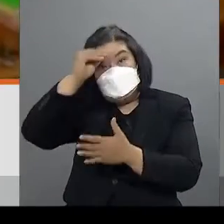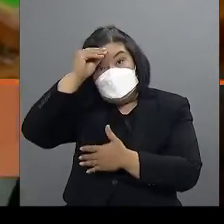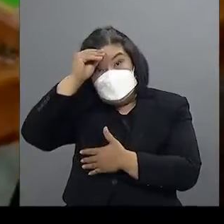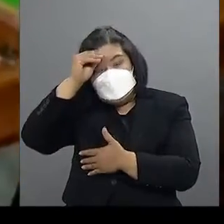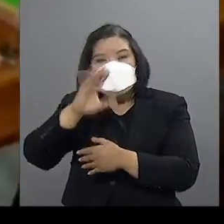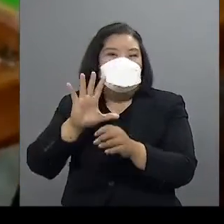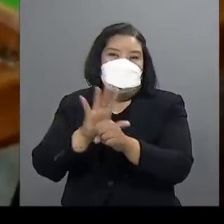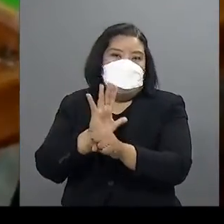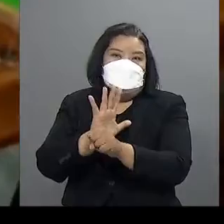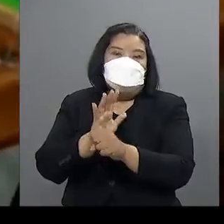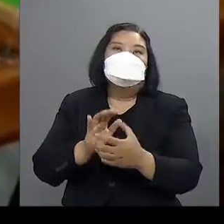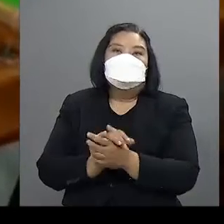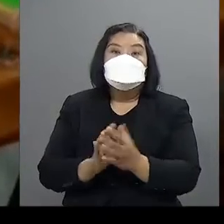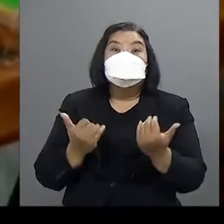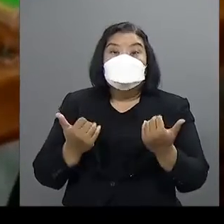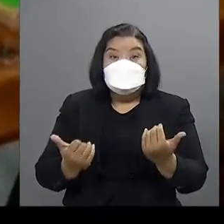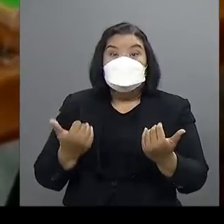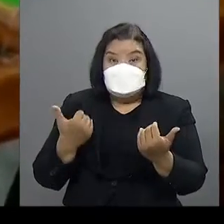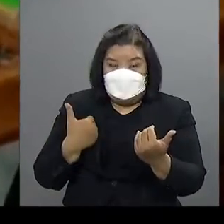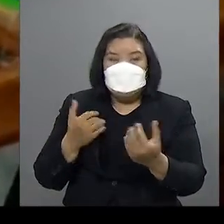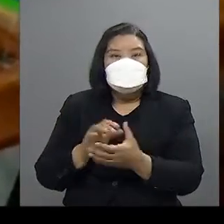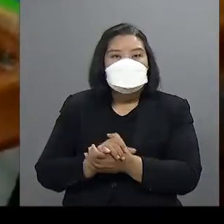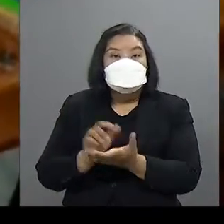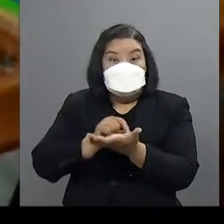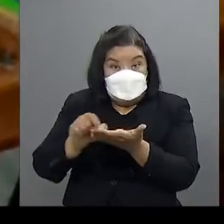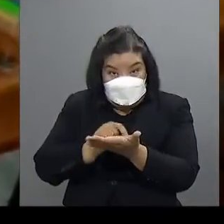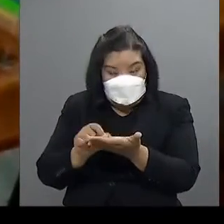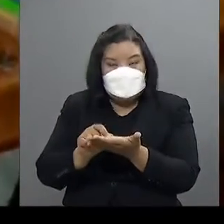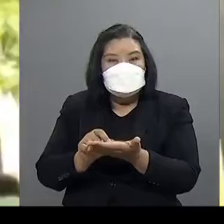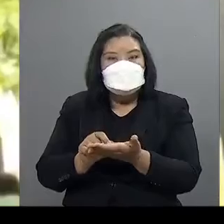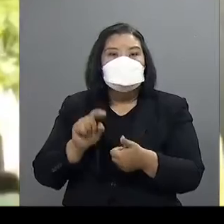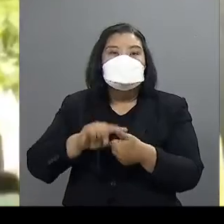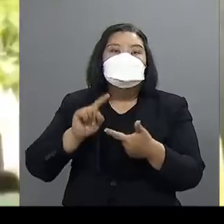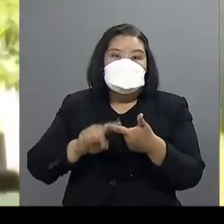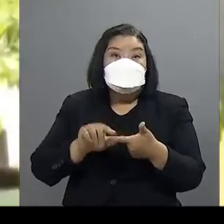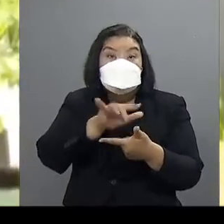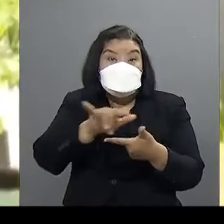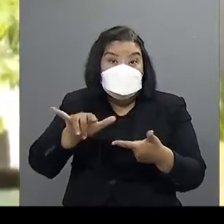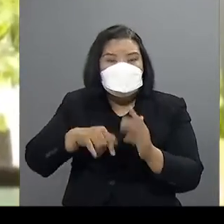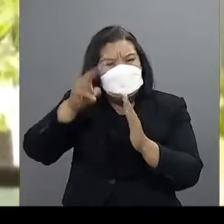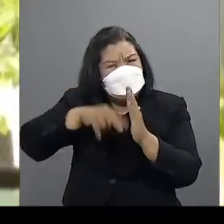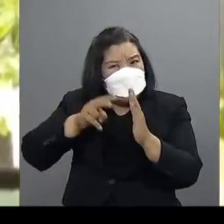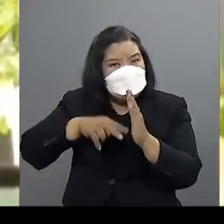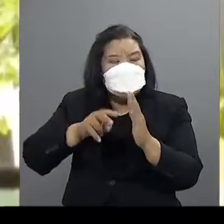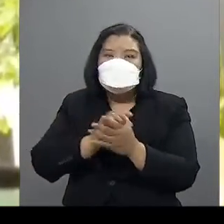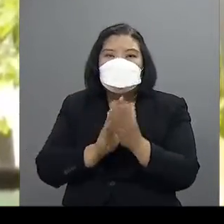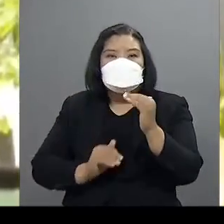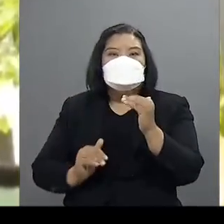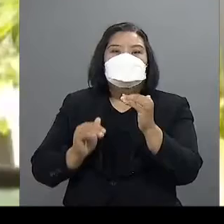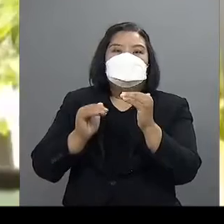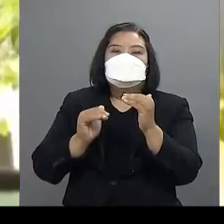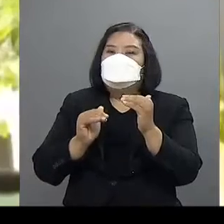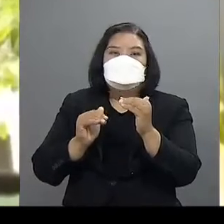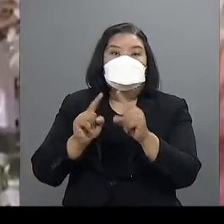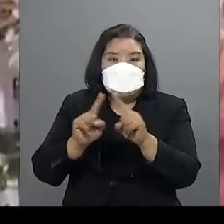ล่าสุดก็พบว่าการเขียนและก็การสะกดคำของเด็กนั้นทำได้ไม่ดีเหมือนที่ผ่านมาแต่ผู้ปกครองก็บอกว่าก็ต้องยอมรับ